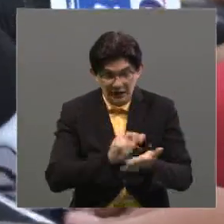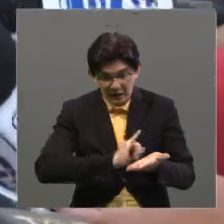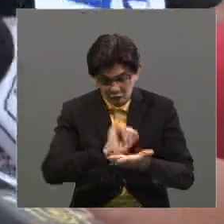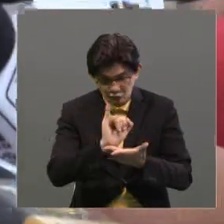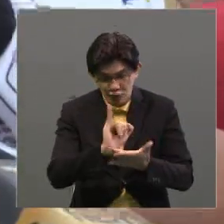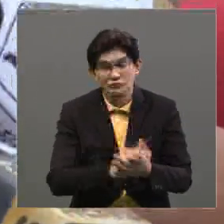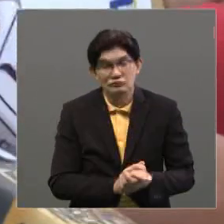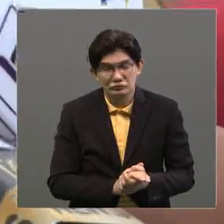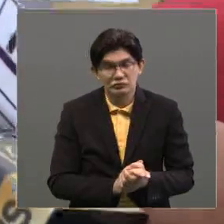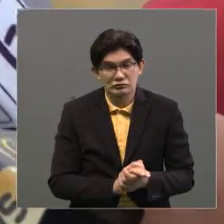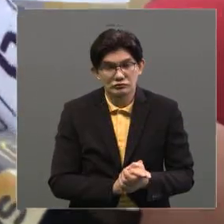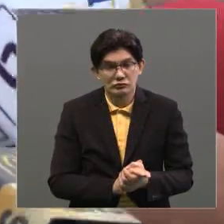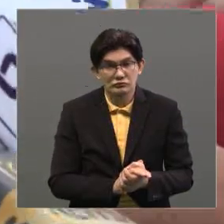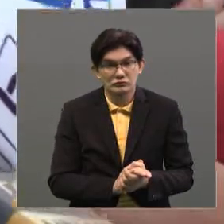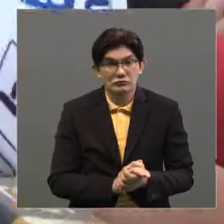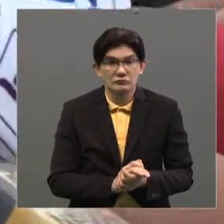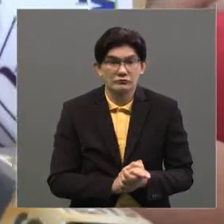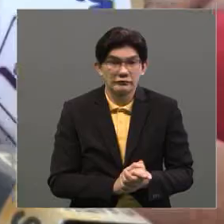ไปอย่างถูกต้องนะครับ